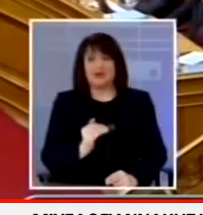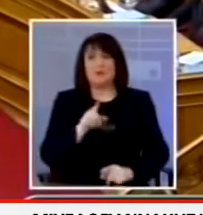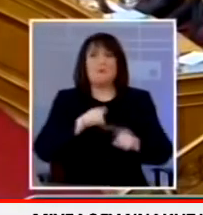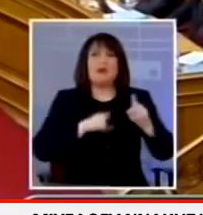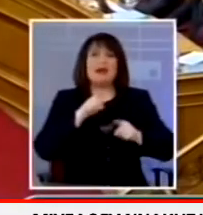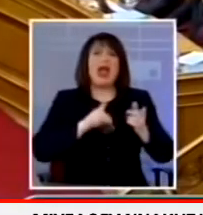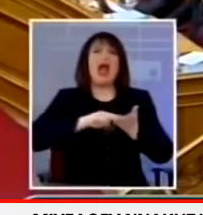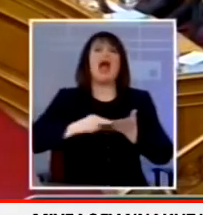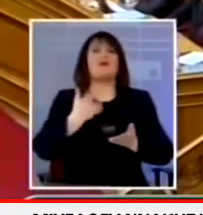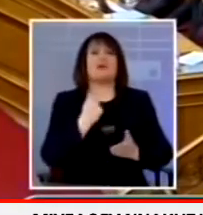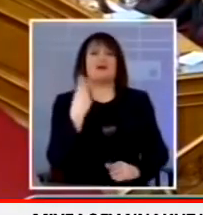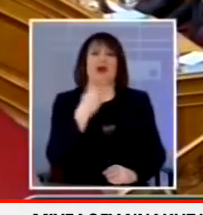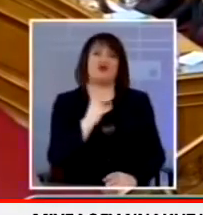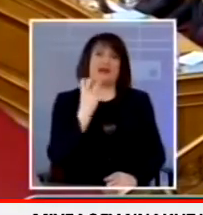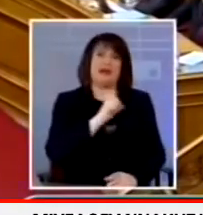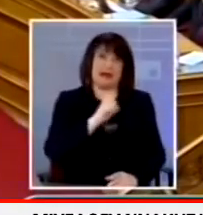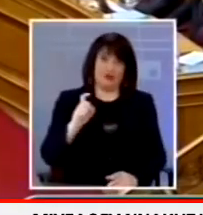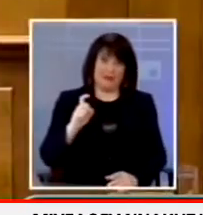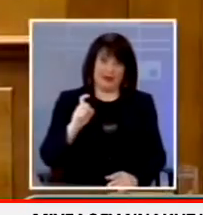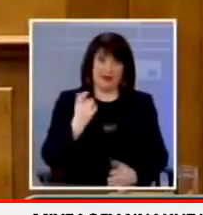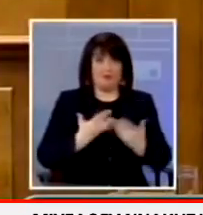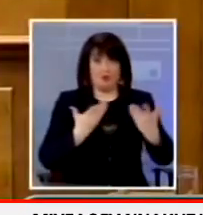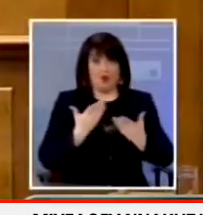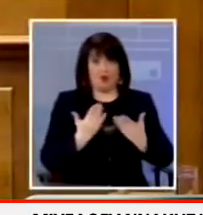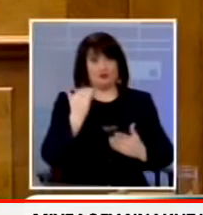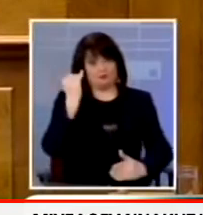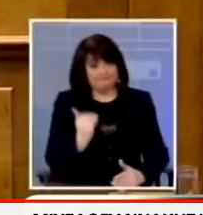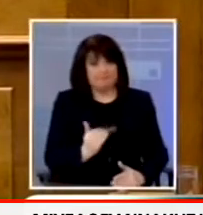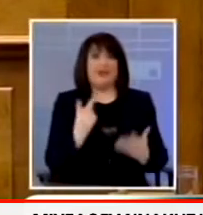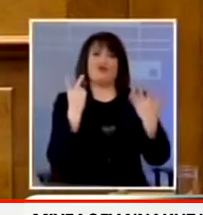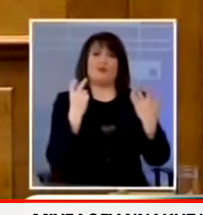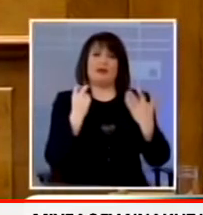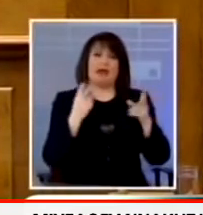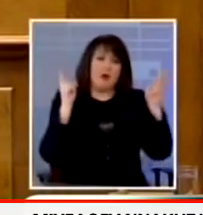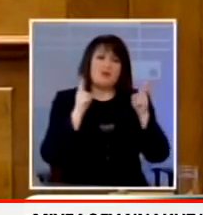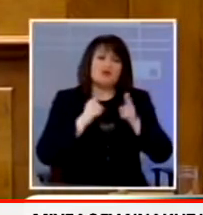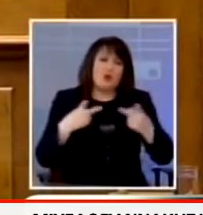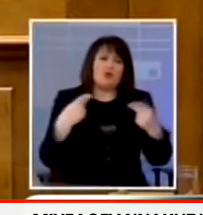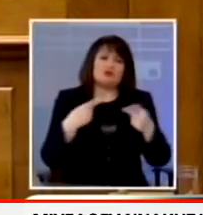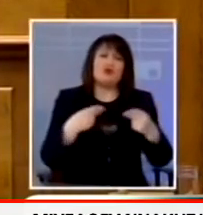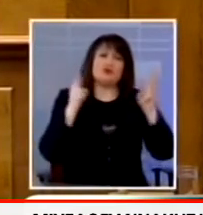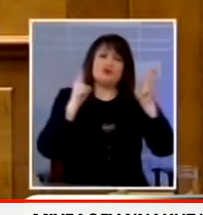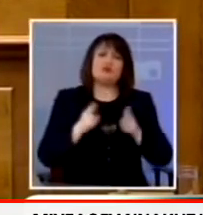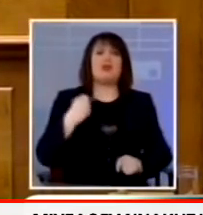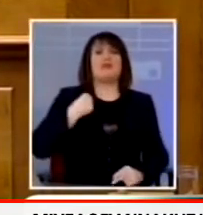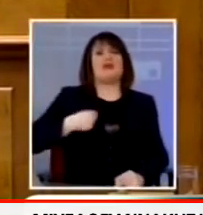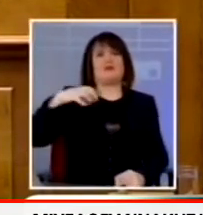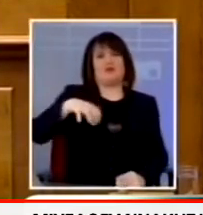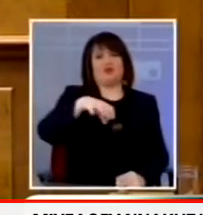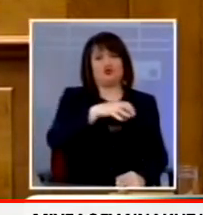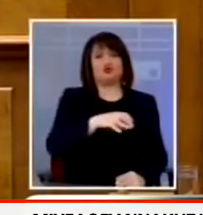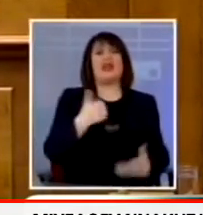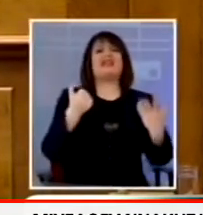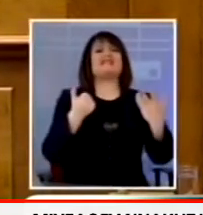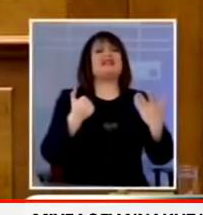κριτήρια, όπως η ιστορικότητα για το Δήμο Νέας Αλικαρνασσού, αλλά και η δυνατότητα βιώσιμης λειτουργίας των 3 προενδήμων της